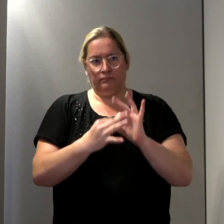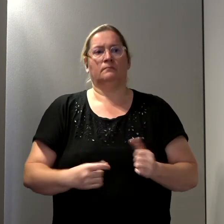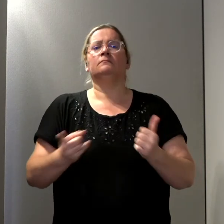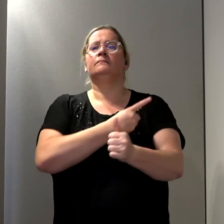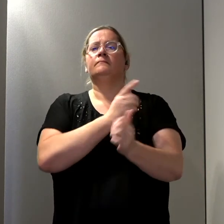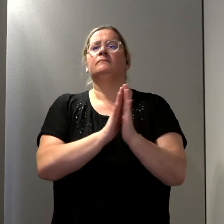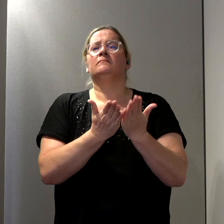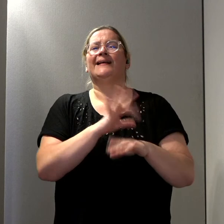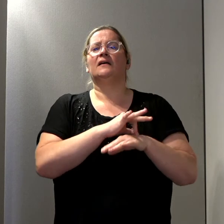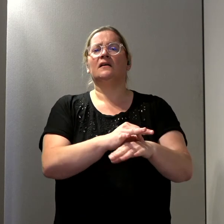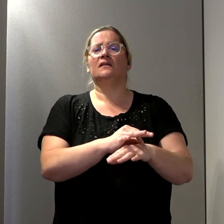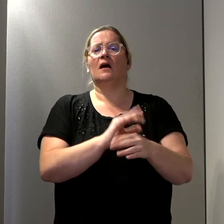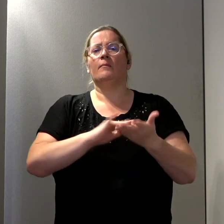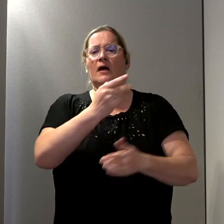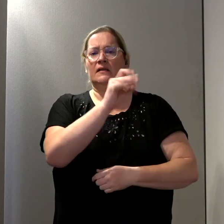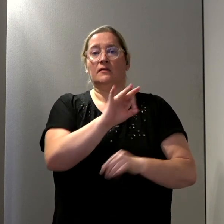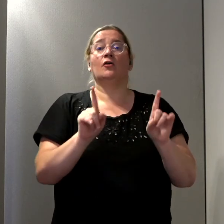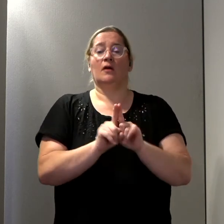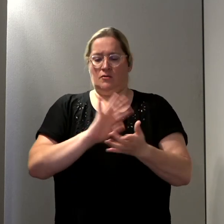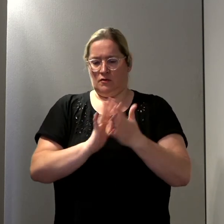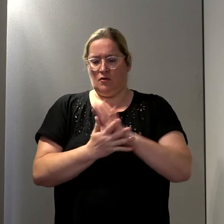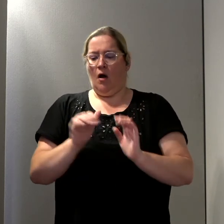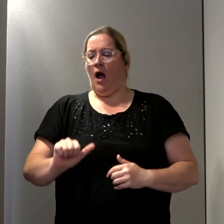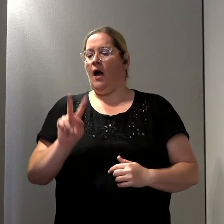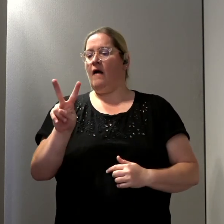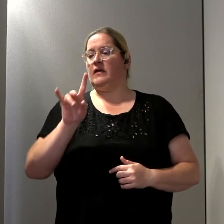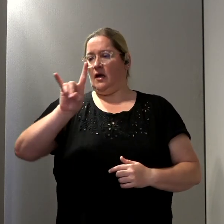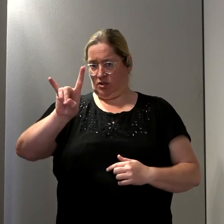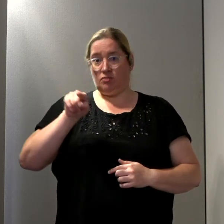de Brainnet. Il y a également l'AVH qui a créé un très bon